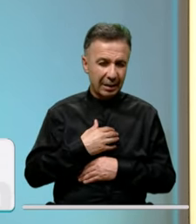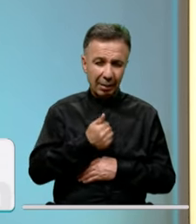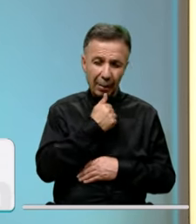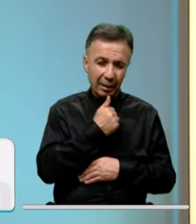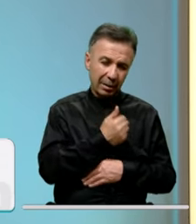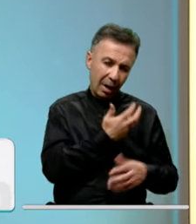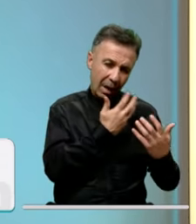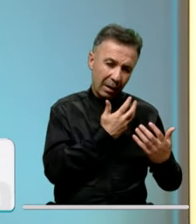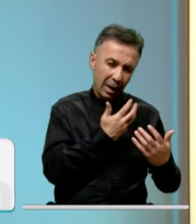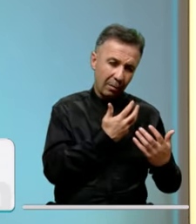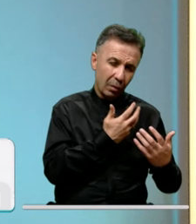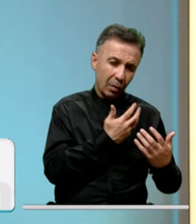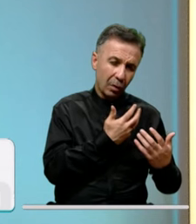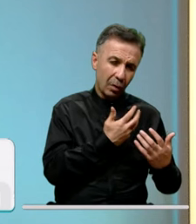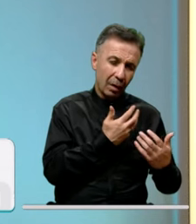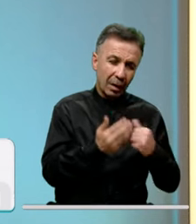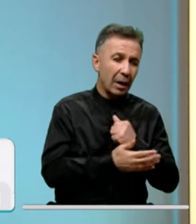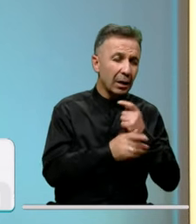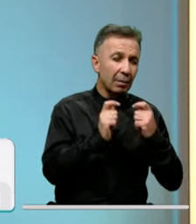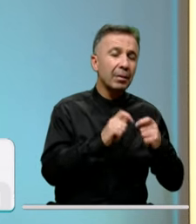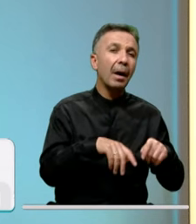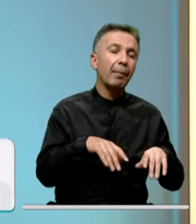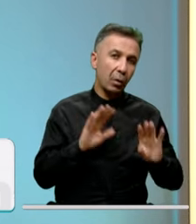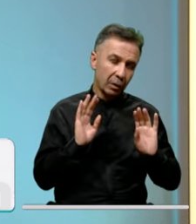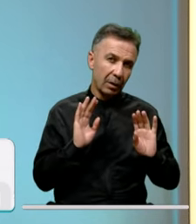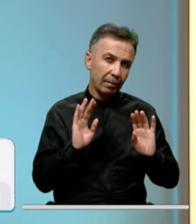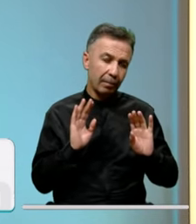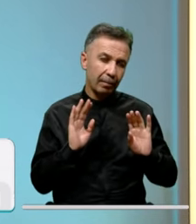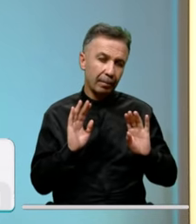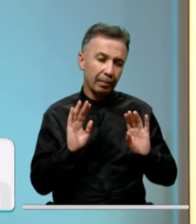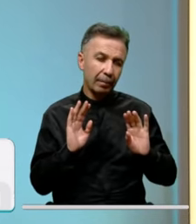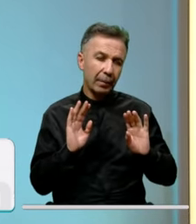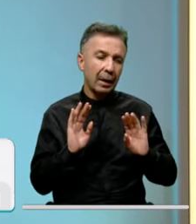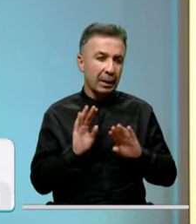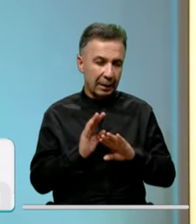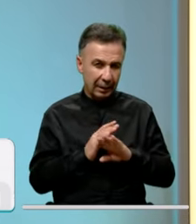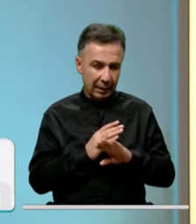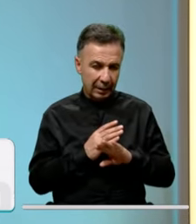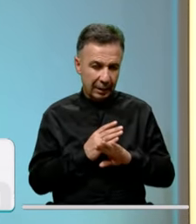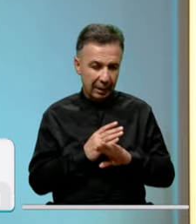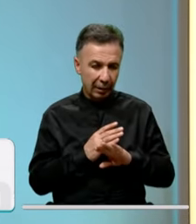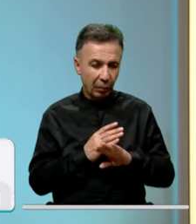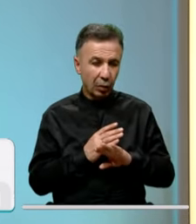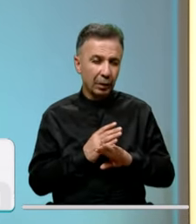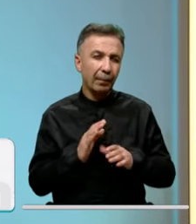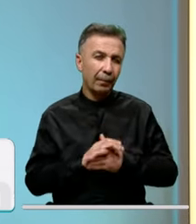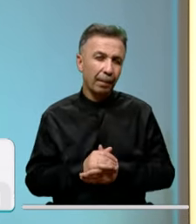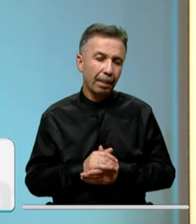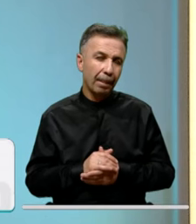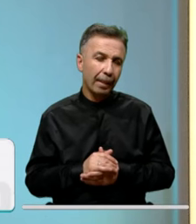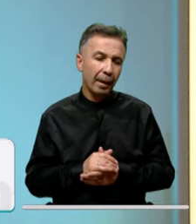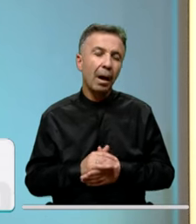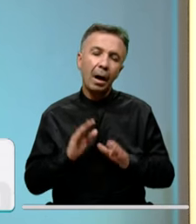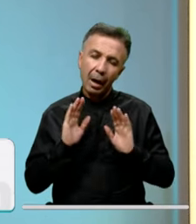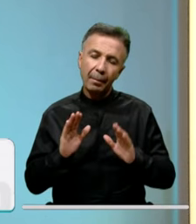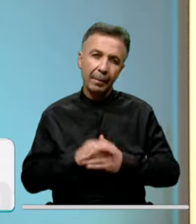bakmıyor, ödevlerini, evlat olarak görevlerini yerine getirmiyor olmasından kaynaklanmayan